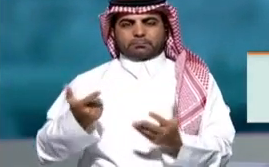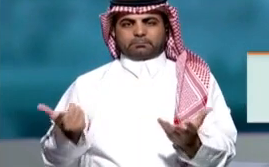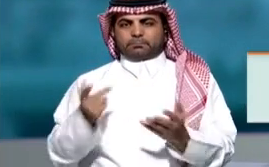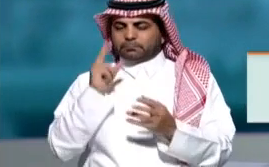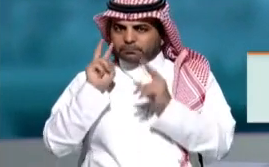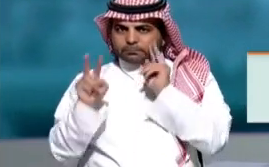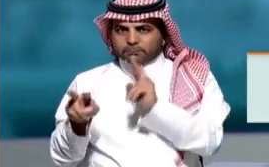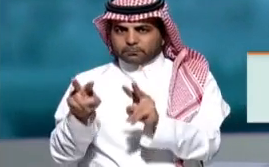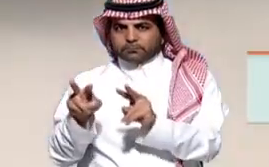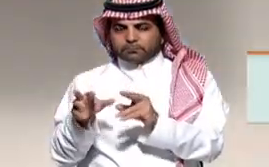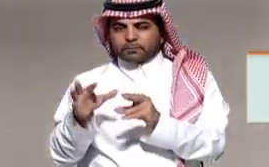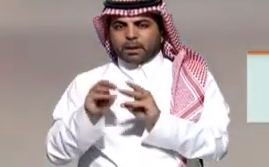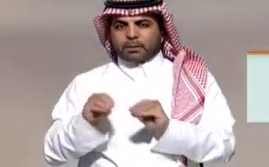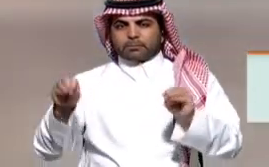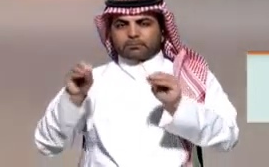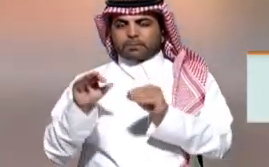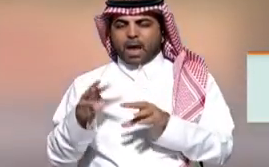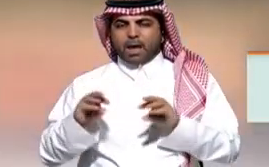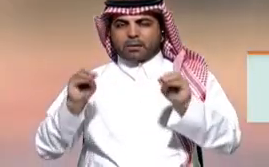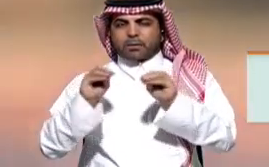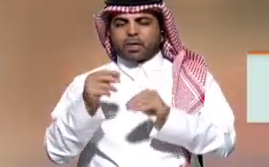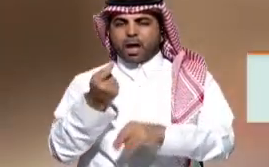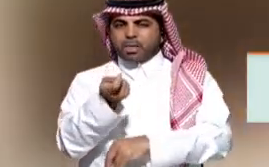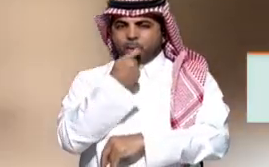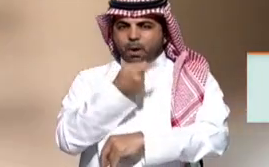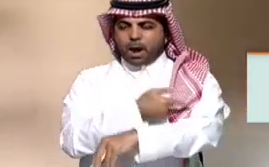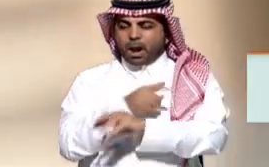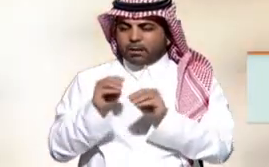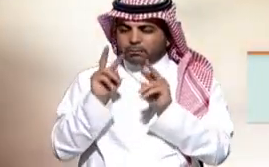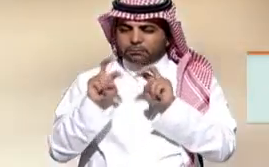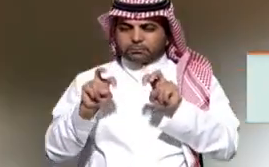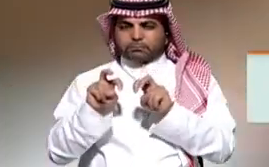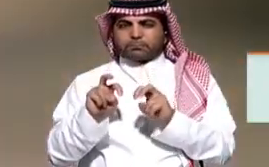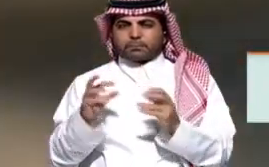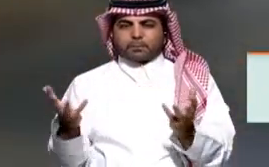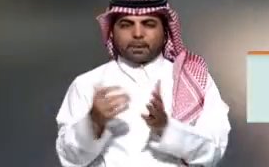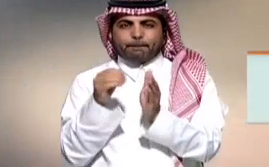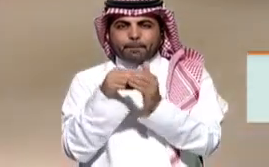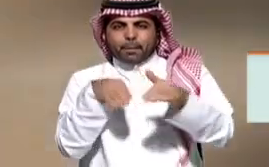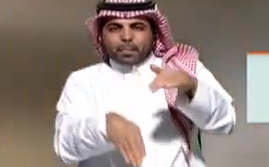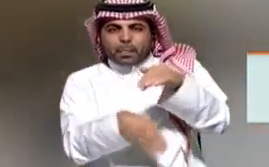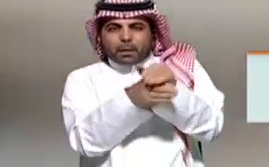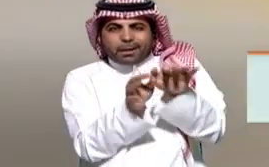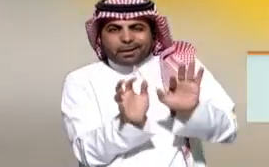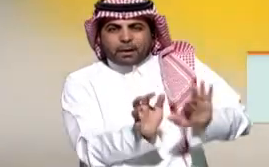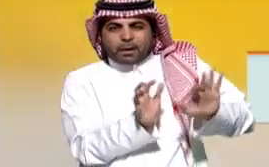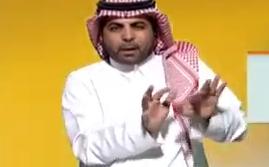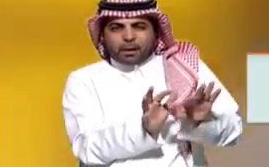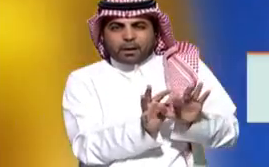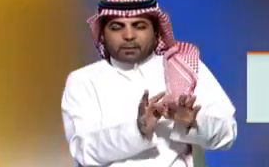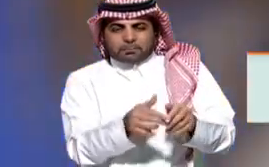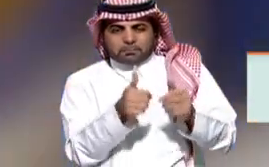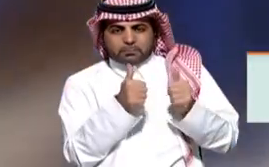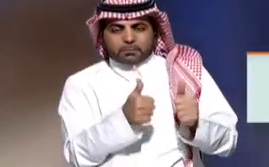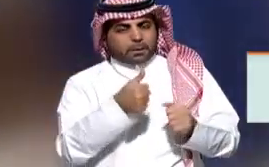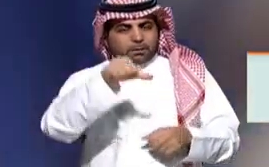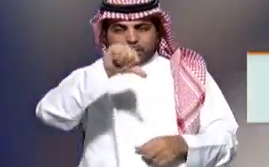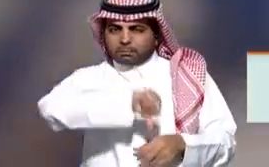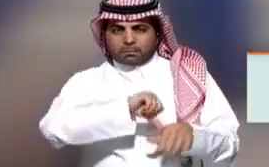المنشأة عن الكمية التي لديها لهيئة الغذاء والدواء، إضافة إلى أن مكان التخزين غير مرخص من الجهات